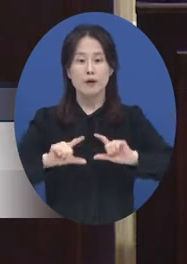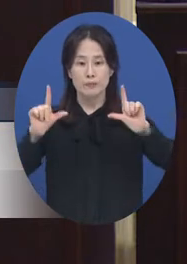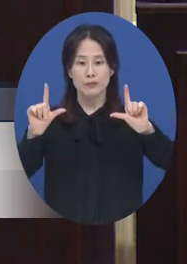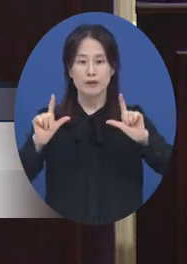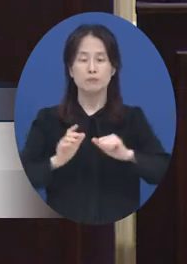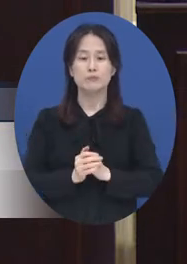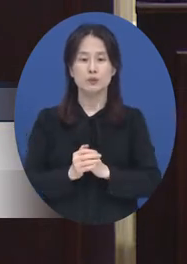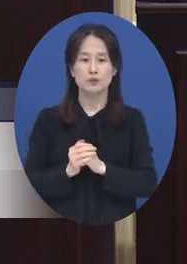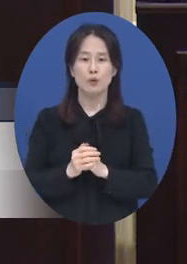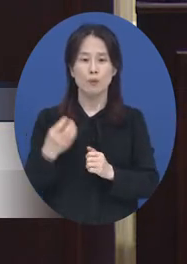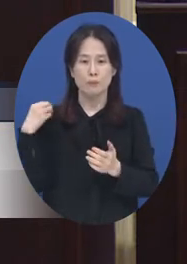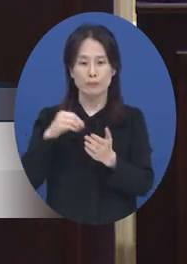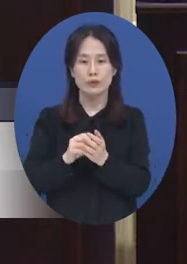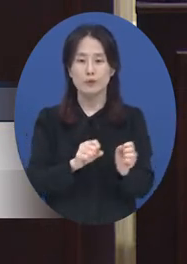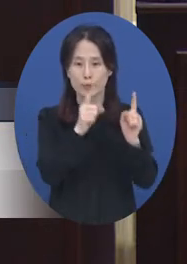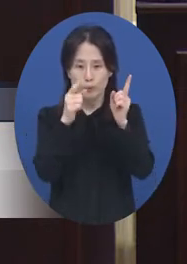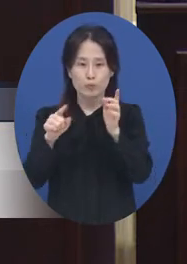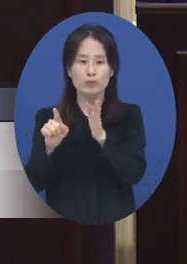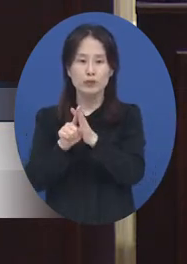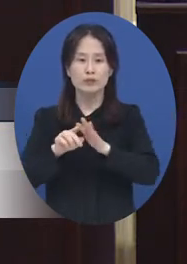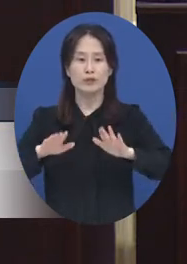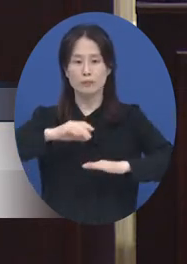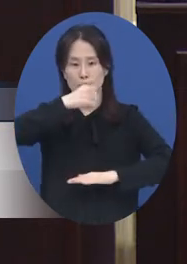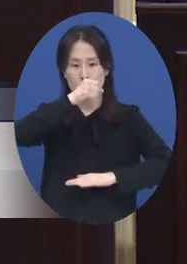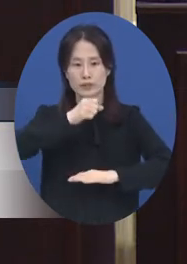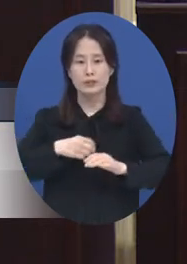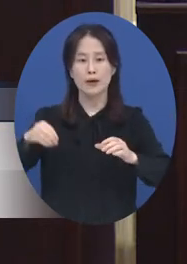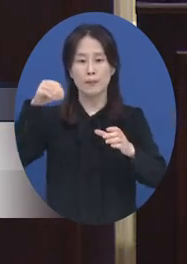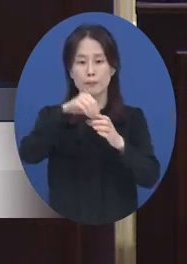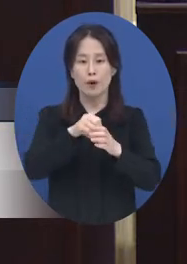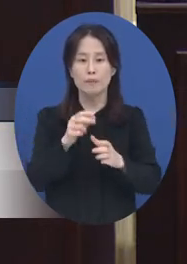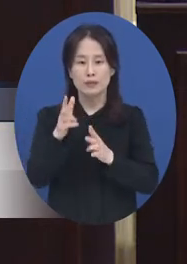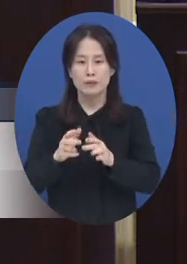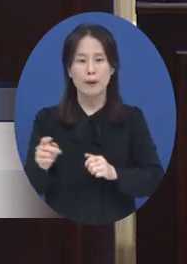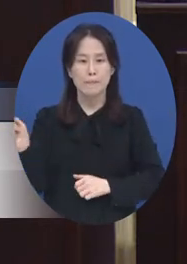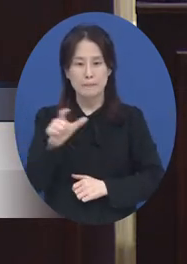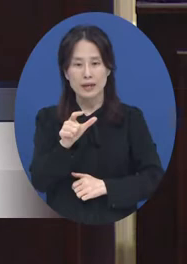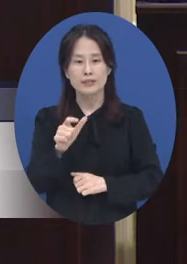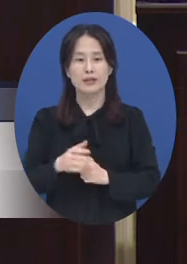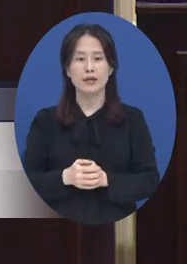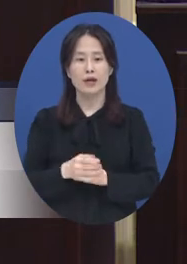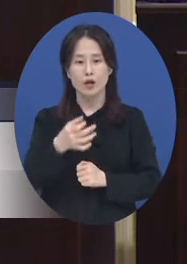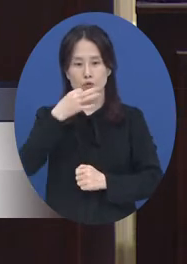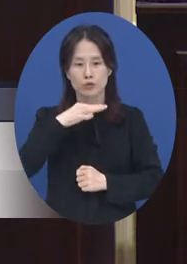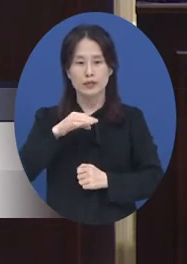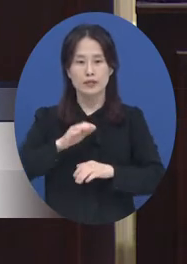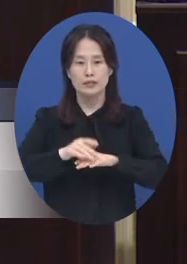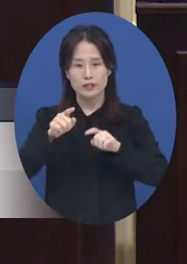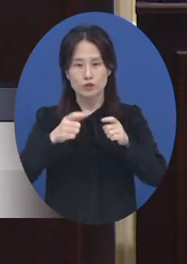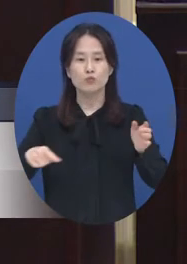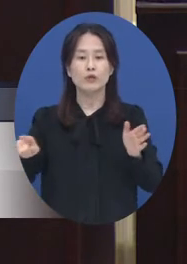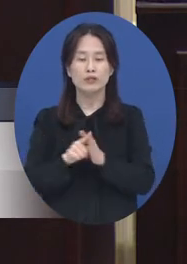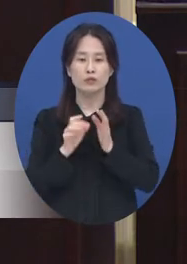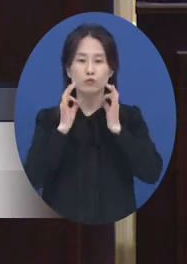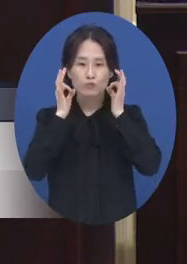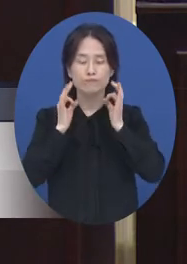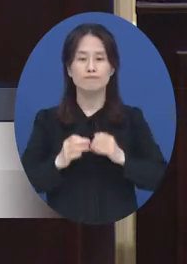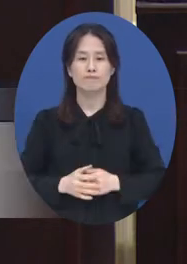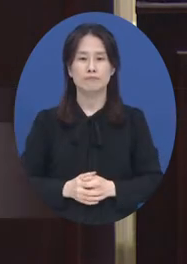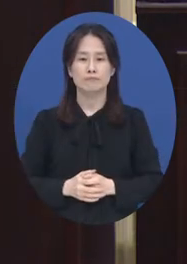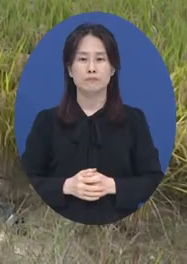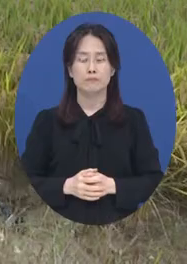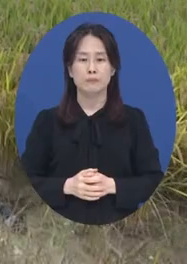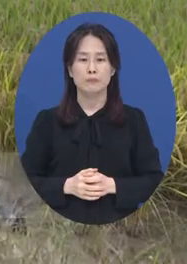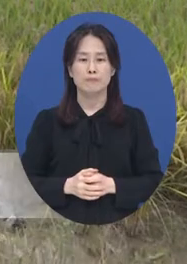신속하게 돌아가실 수 있도록 이번 추경 예산에 담긴 사업들을 최대한 신속하게 그리고 효율적으로 집행할 도록